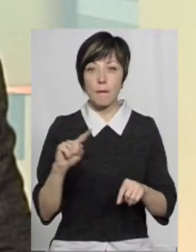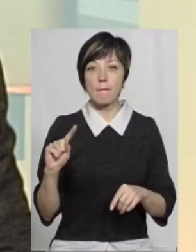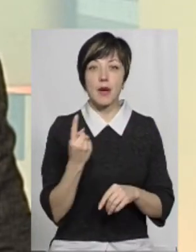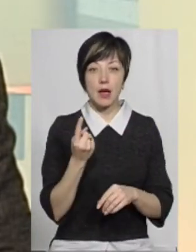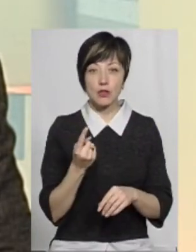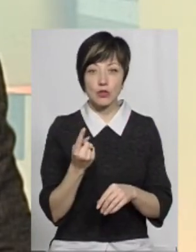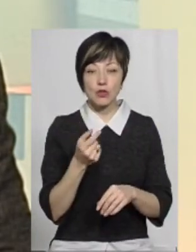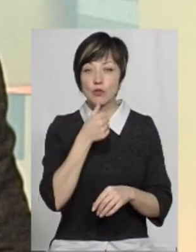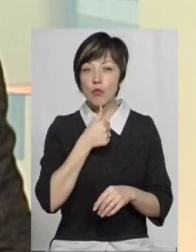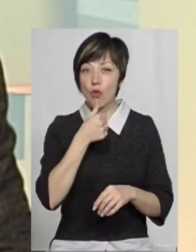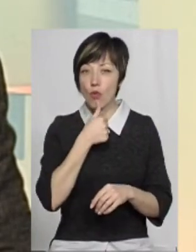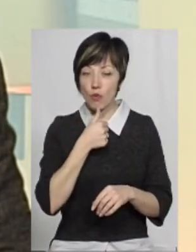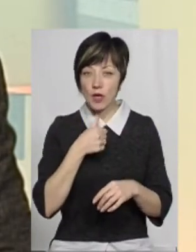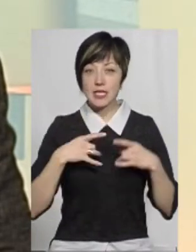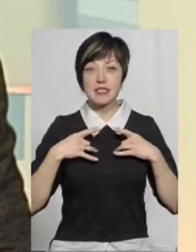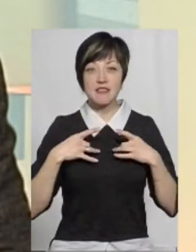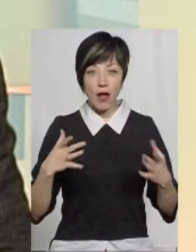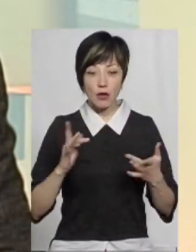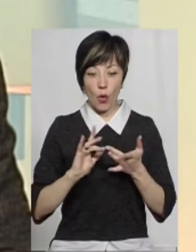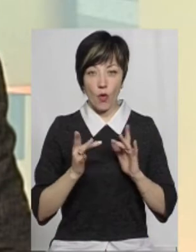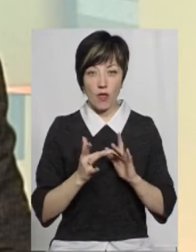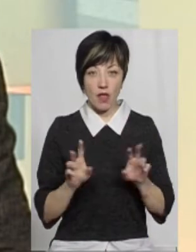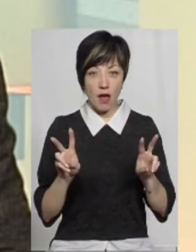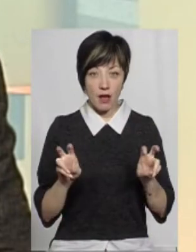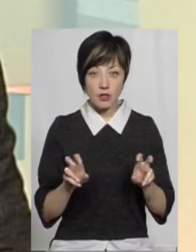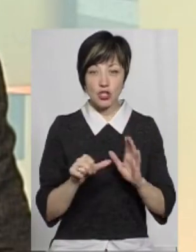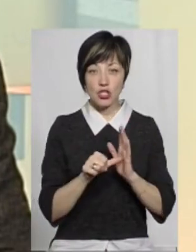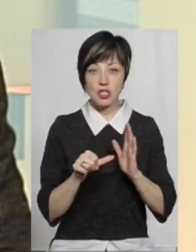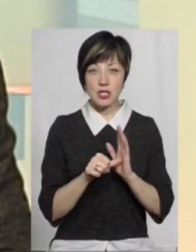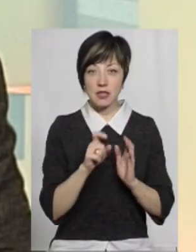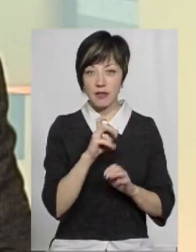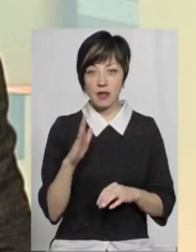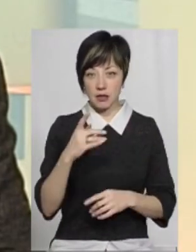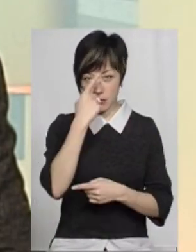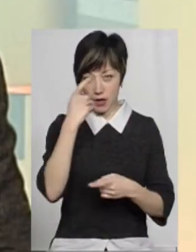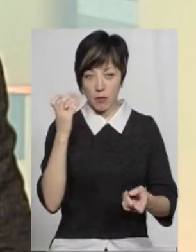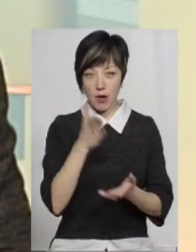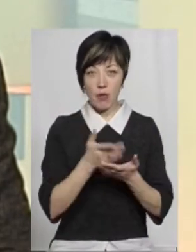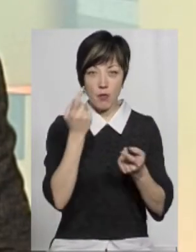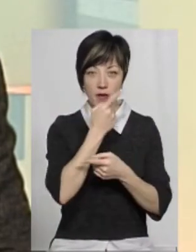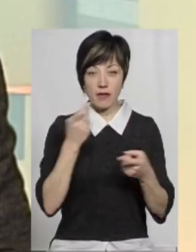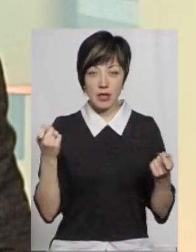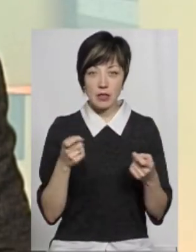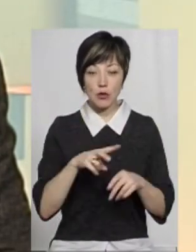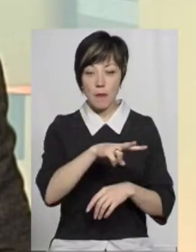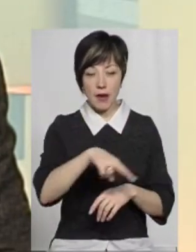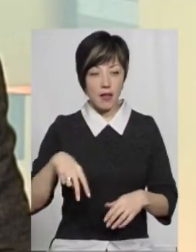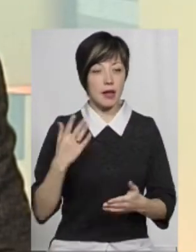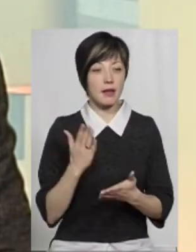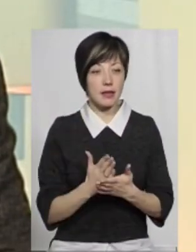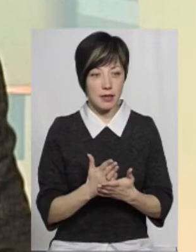першу альтернативну спробу, що свято онлайн, ми там хвилин 6 транслювали в прямому ефірі. Ми показали, що ті паралелі